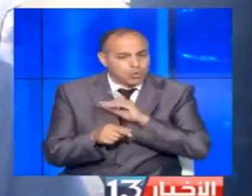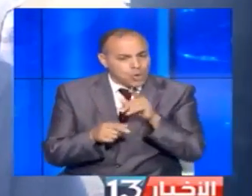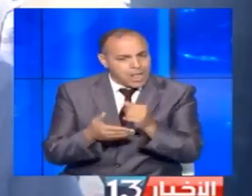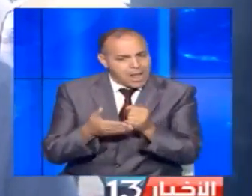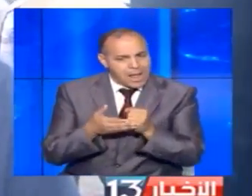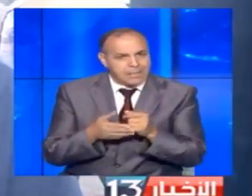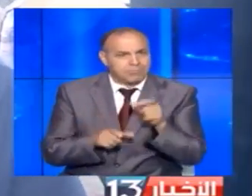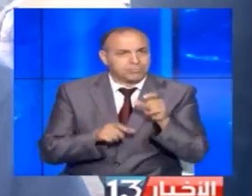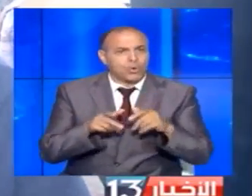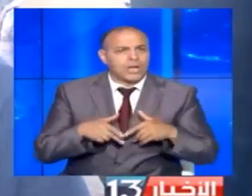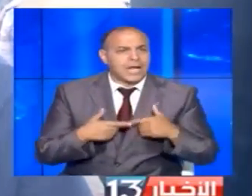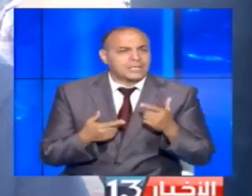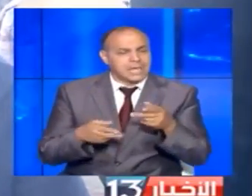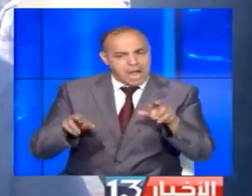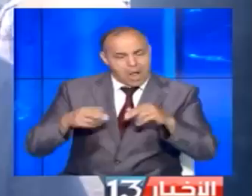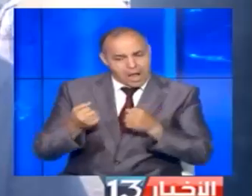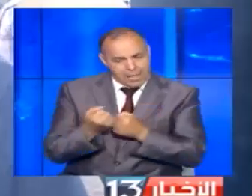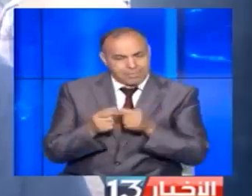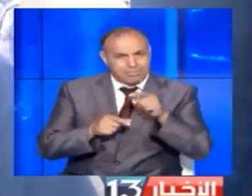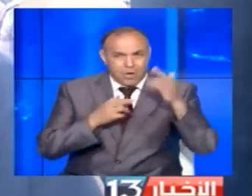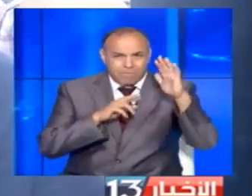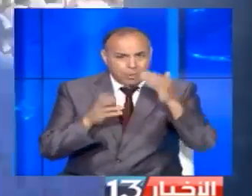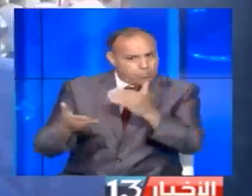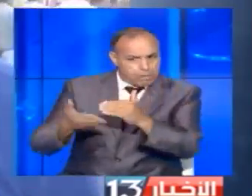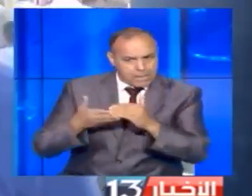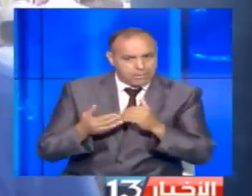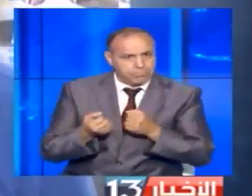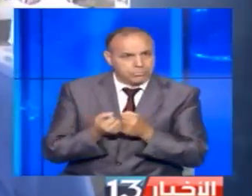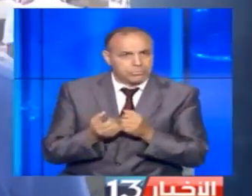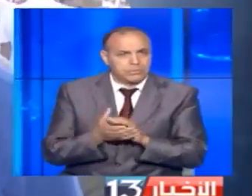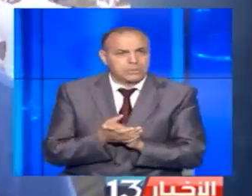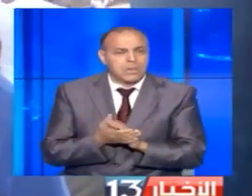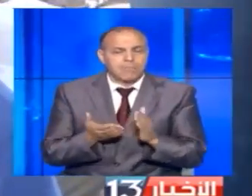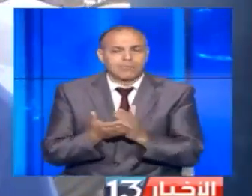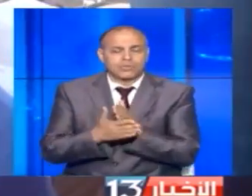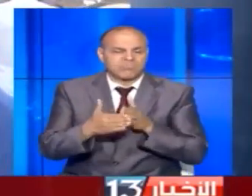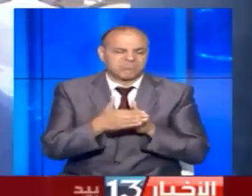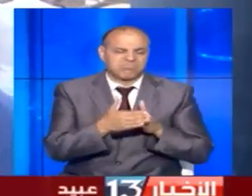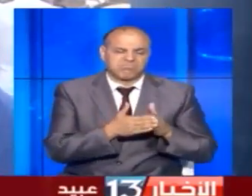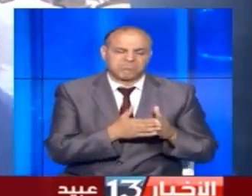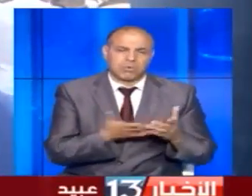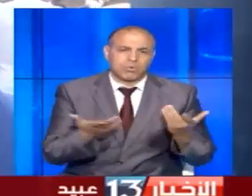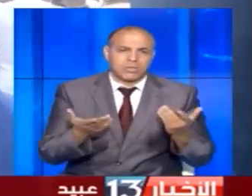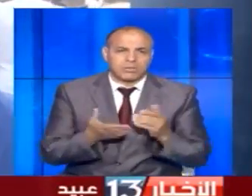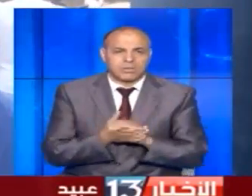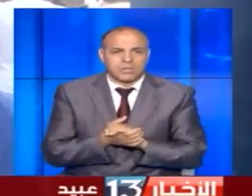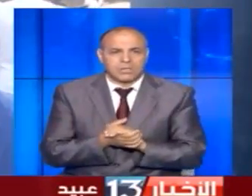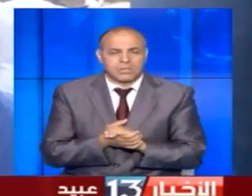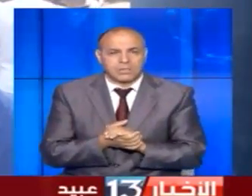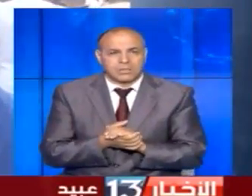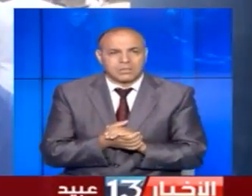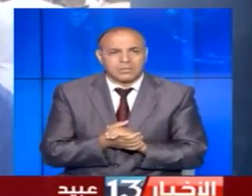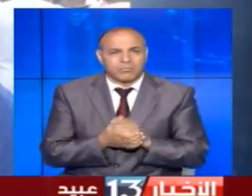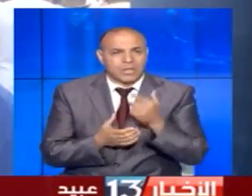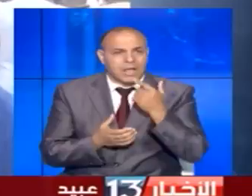بالجاليه التونسيه في الخارج مستعدين نعاونوهم، مستعدين نكون معاهم. برشا مشاريع معطله في جرجيس، يعني خاصه في على مستوى البنيه